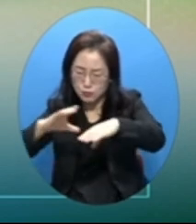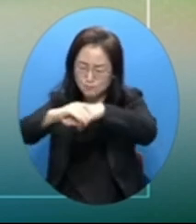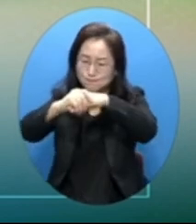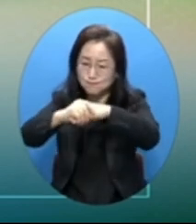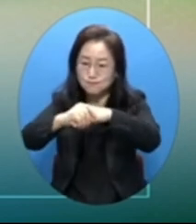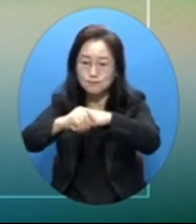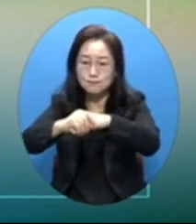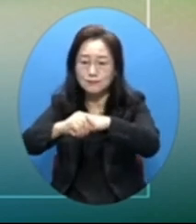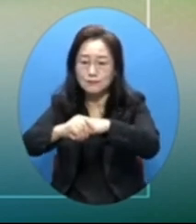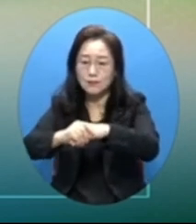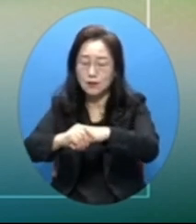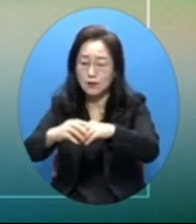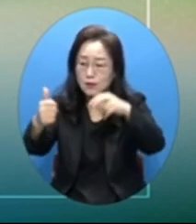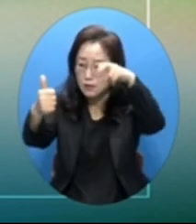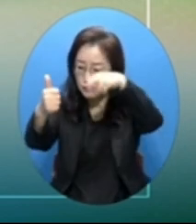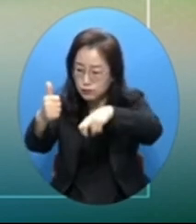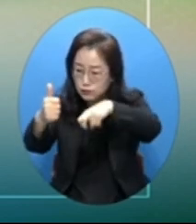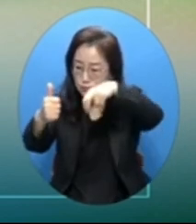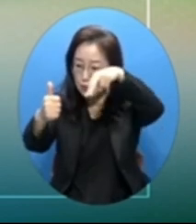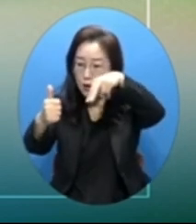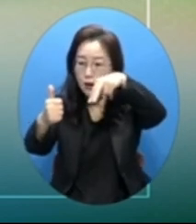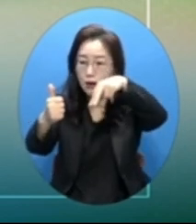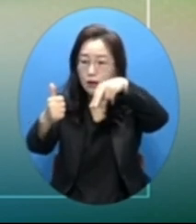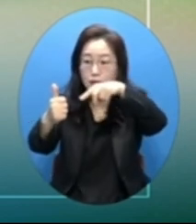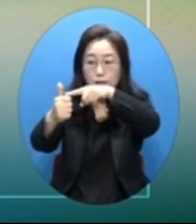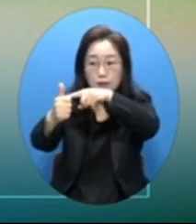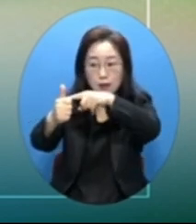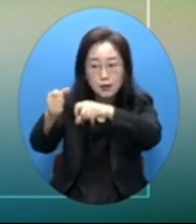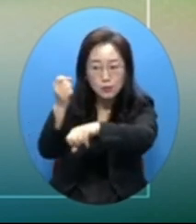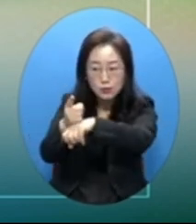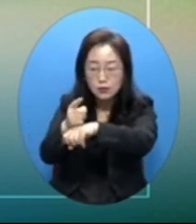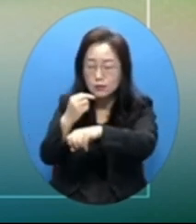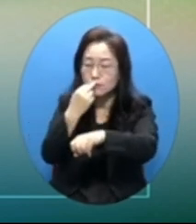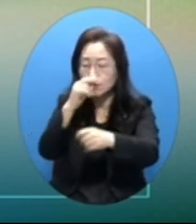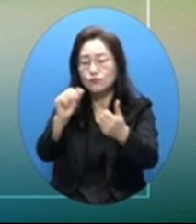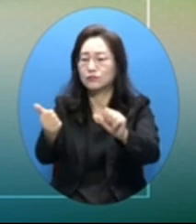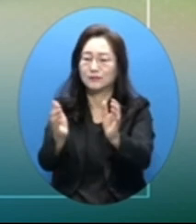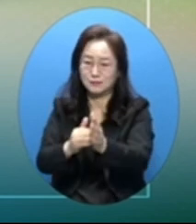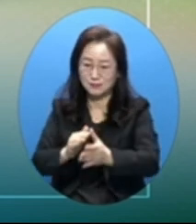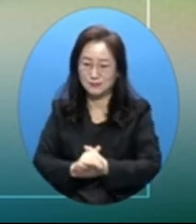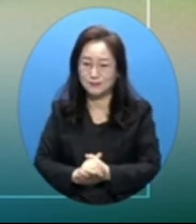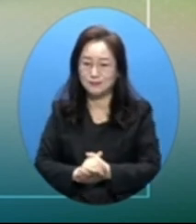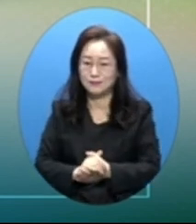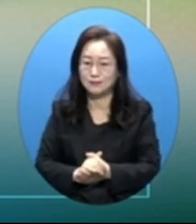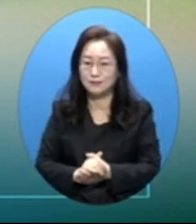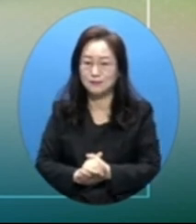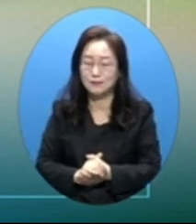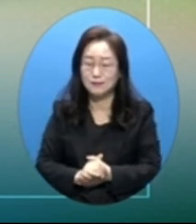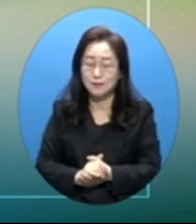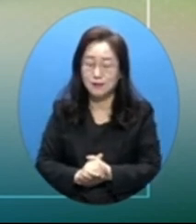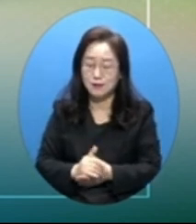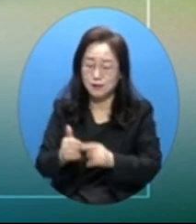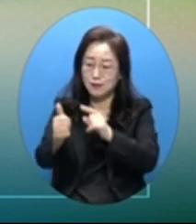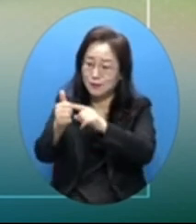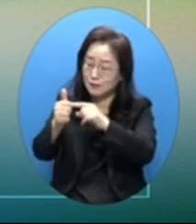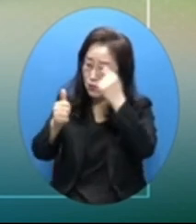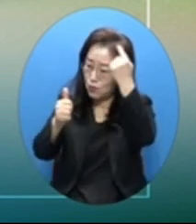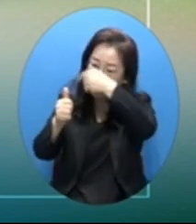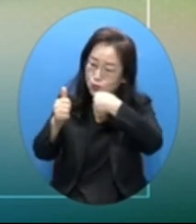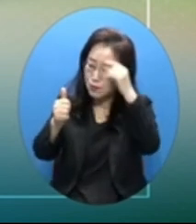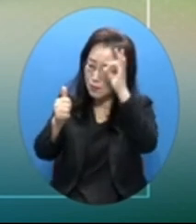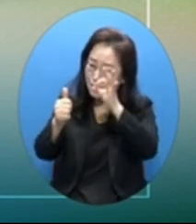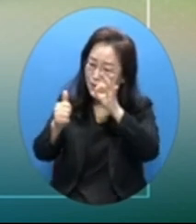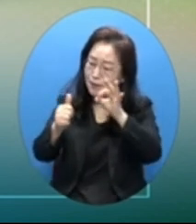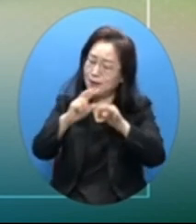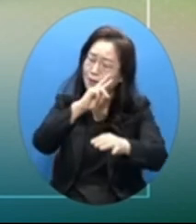무릎 꿇었던 무릎을 꿇고 일어나자 그는 이미 죽어 있었다 그의 눈물 어린 얼굴에는 평안히